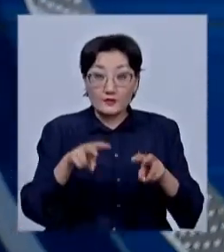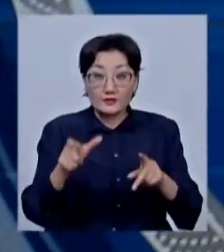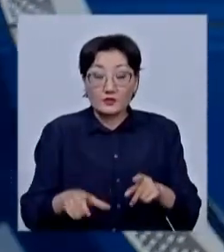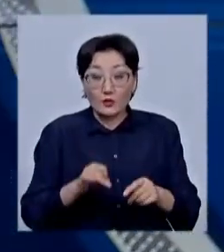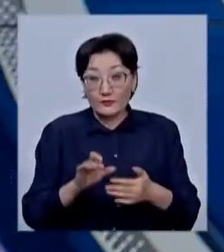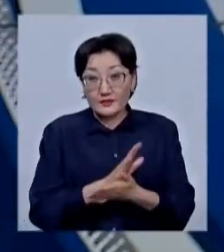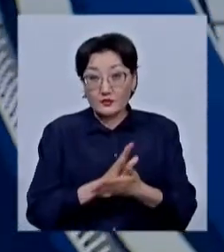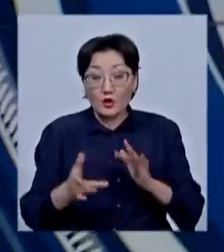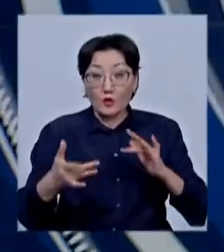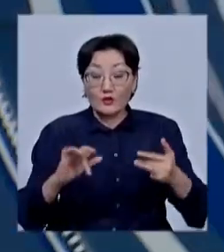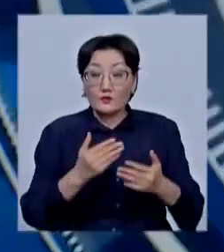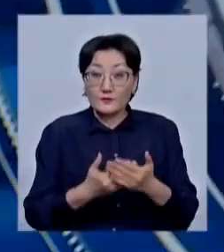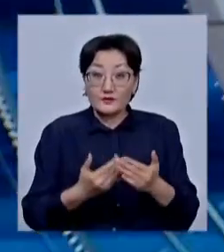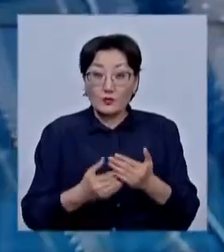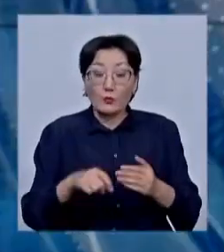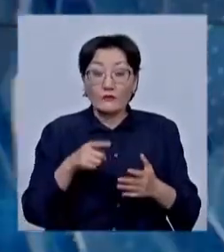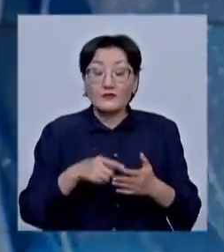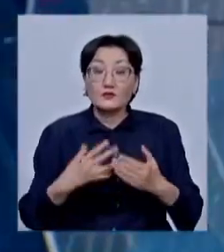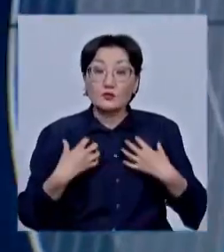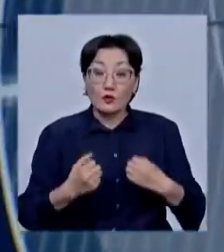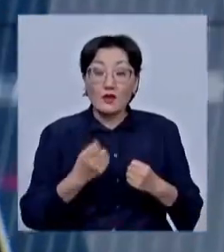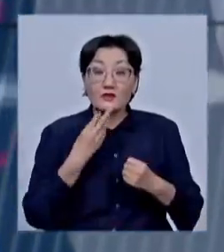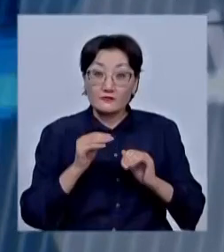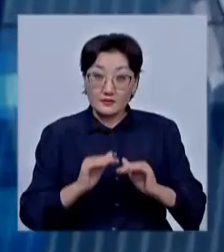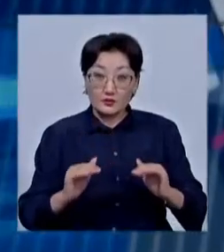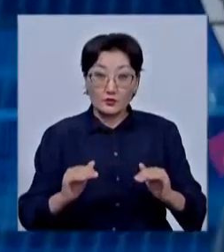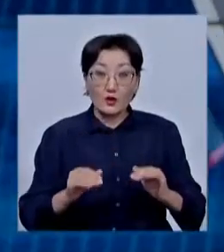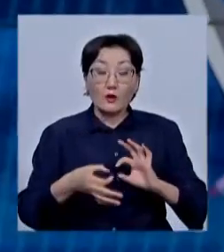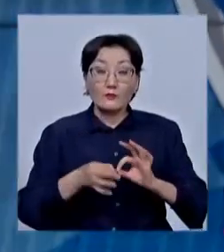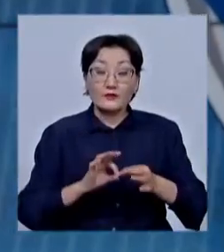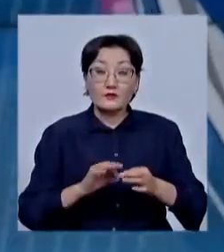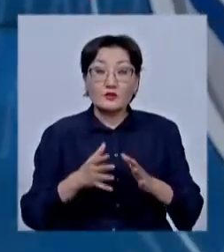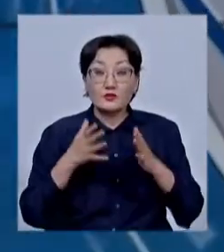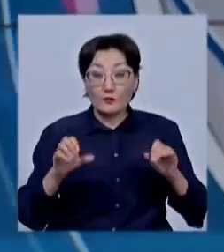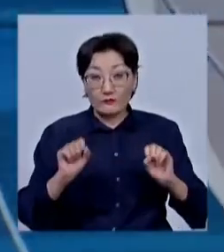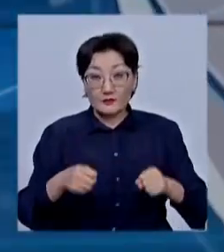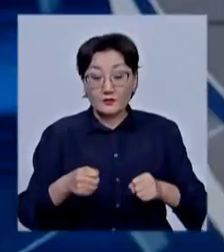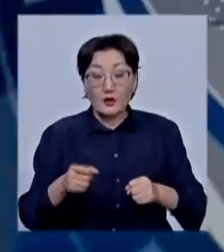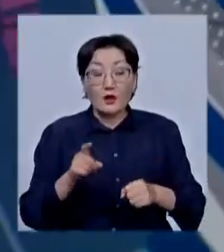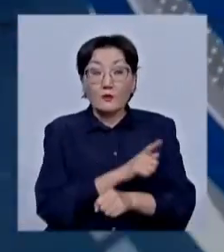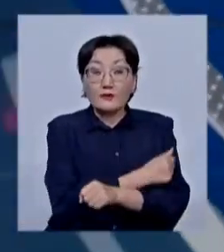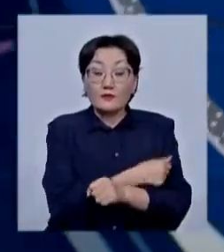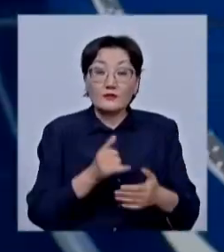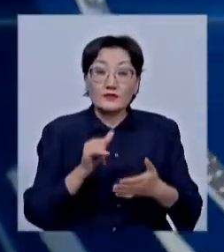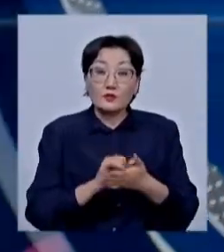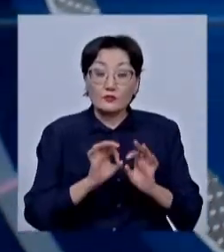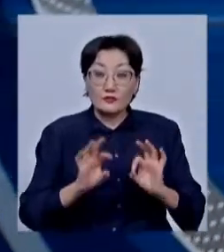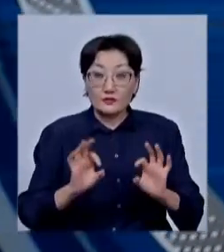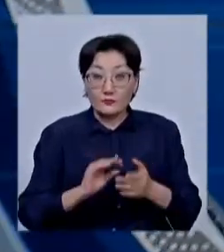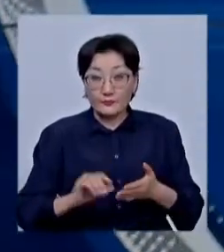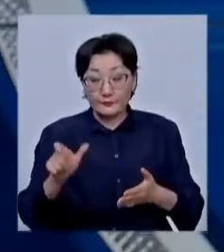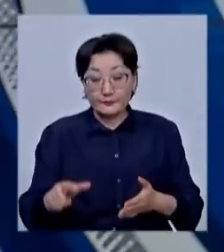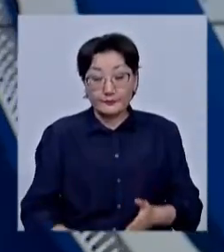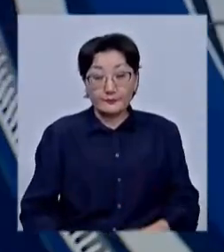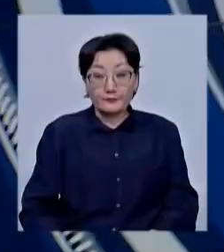и бесплатные онлайн-консультации по вопросам здоровья своих детей. Подробнее о широких возможностях медицинского приложения расскажут мои коллеги.